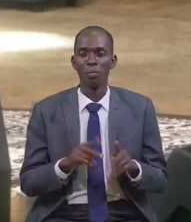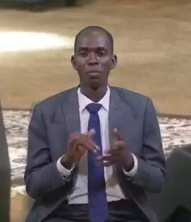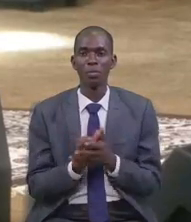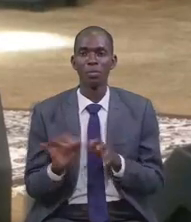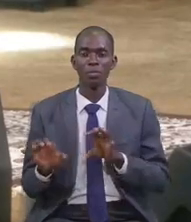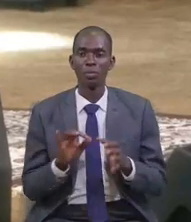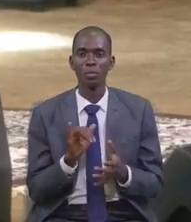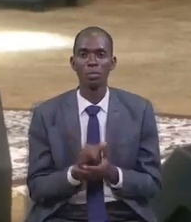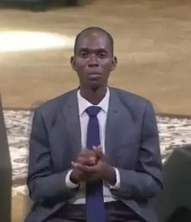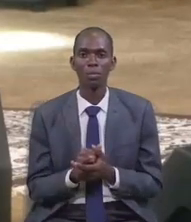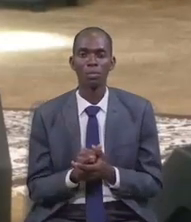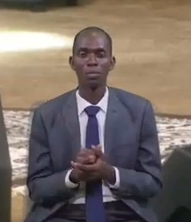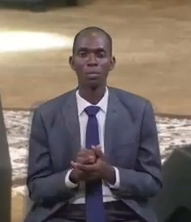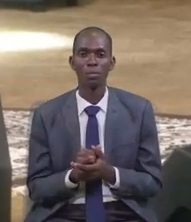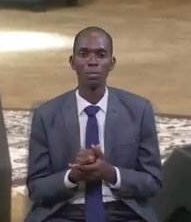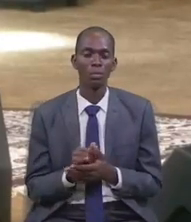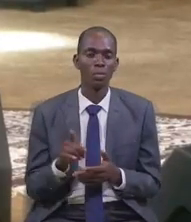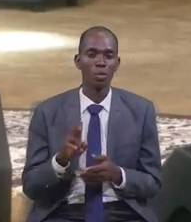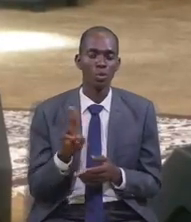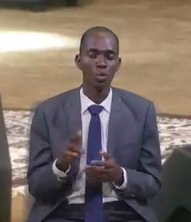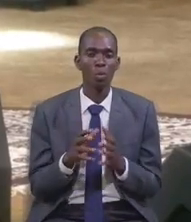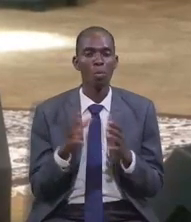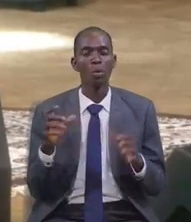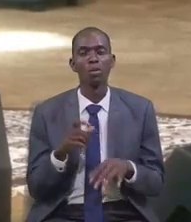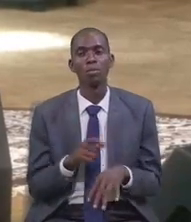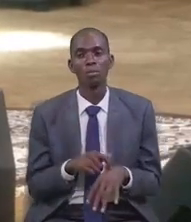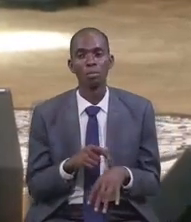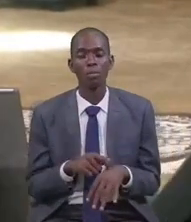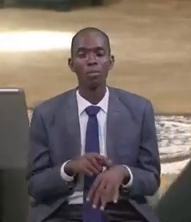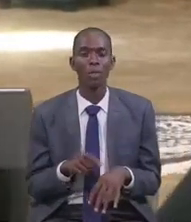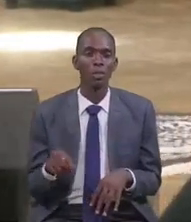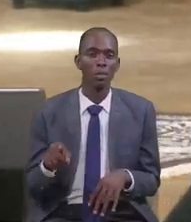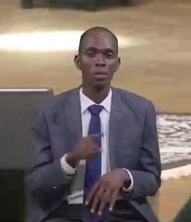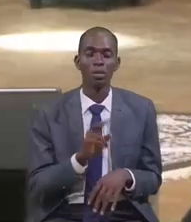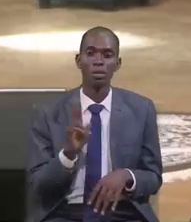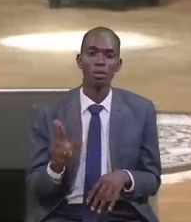beaucoup de miracles. Ceux qui font cela, ils passent beaucoup de temps,